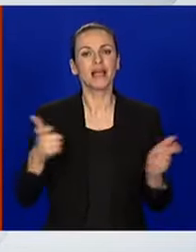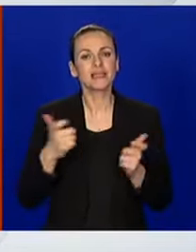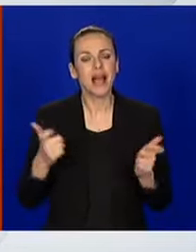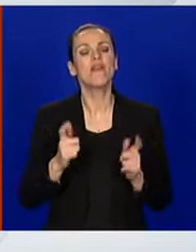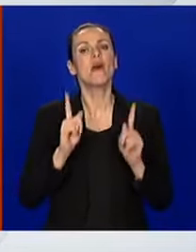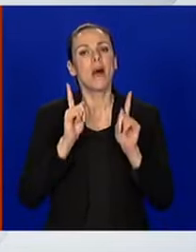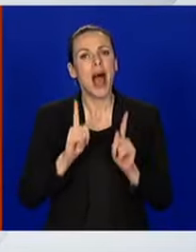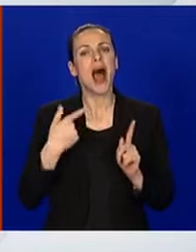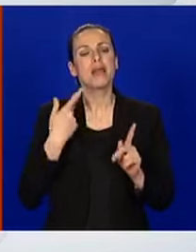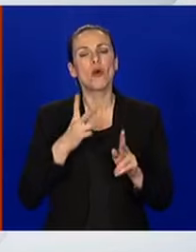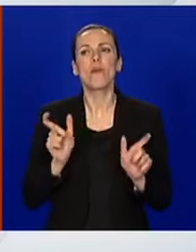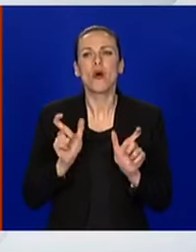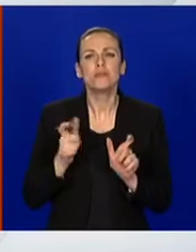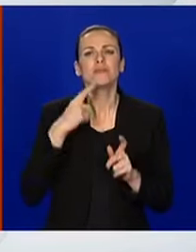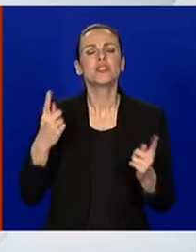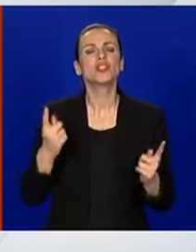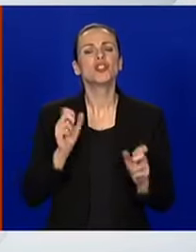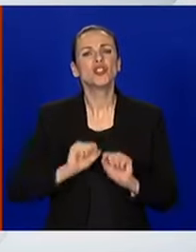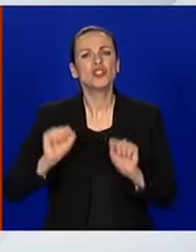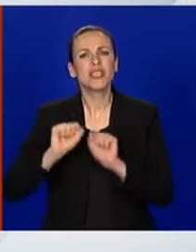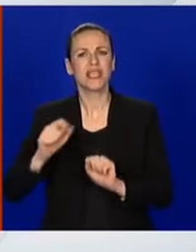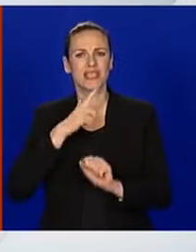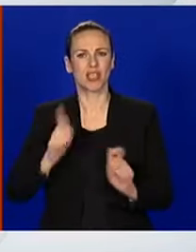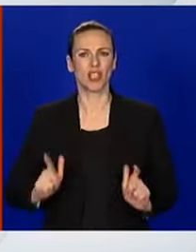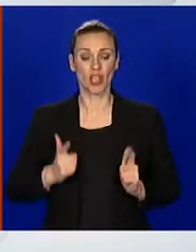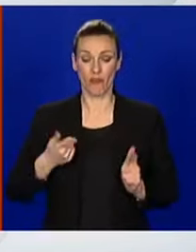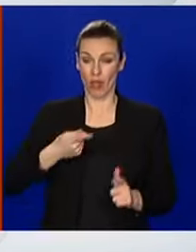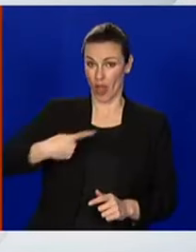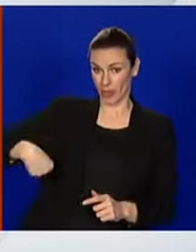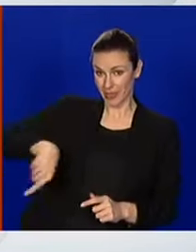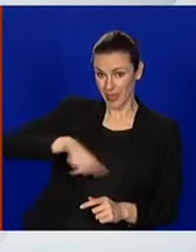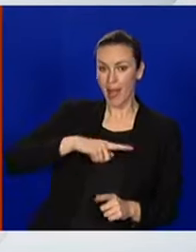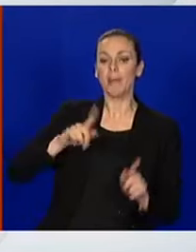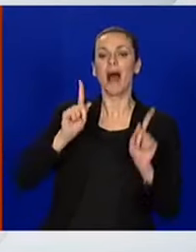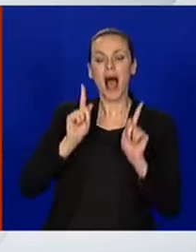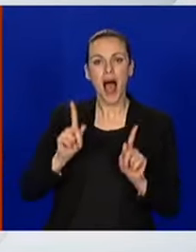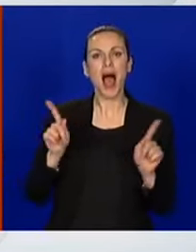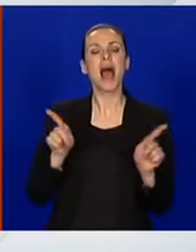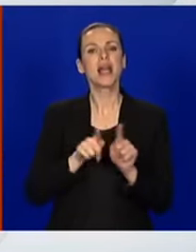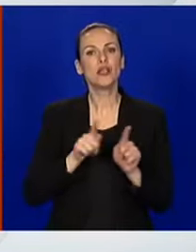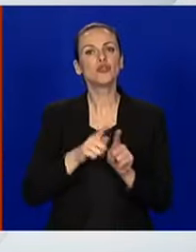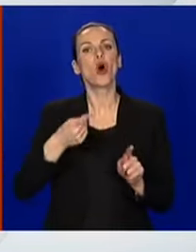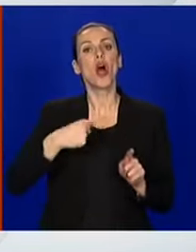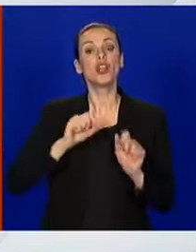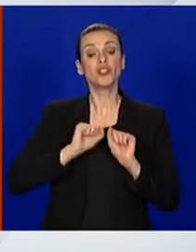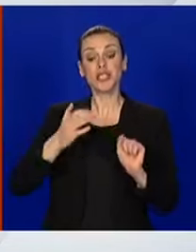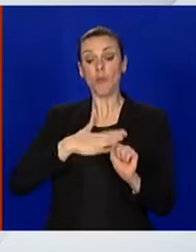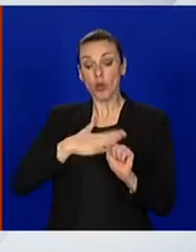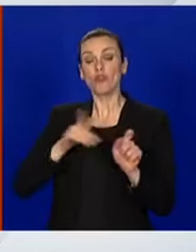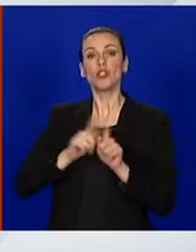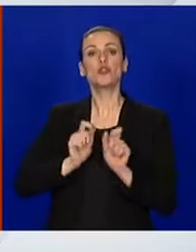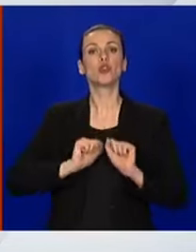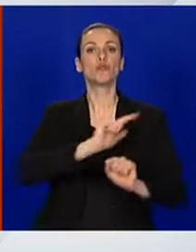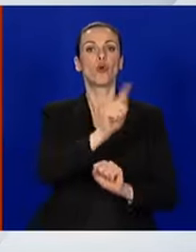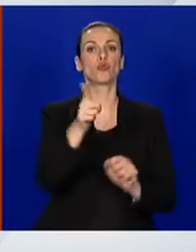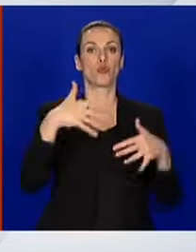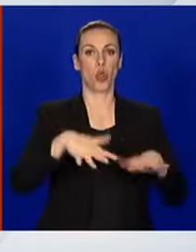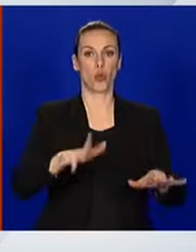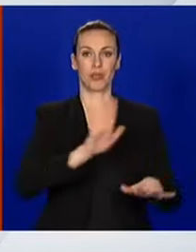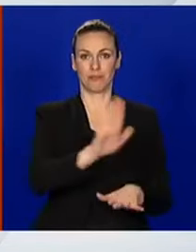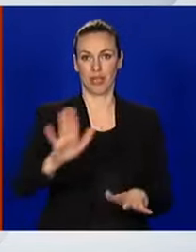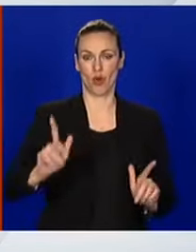da zaštitimo živote nas samih, ali na taj način štitimo i živote drugih.